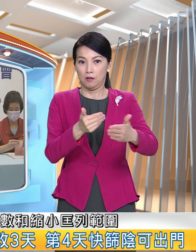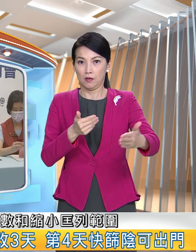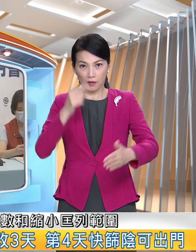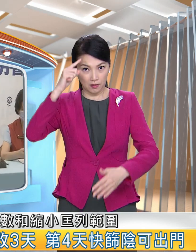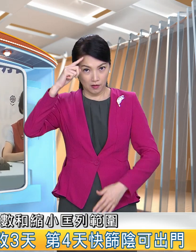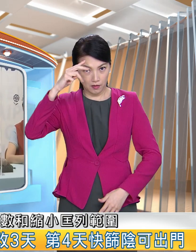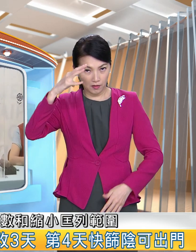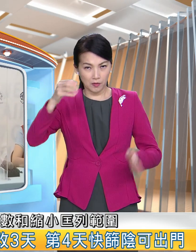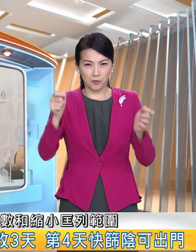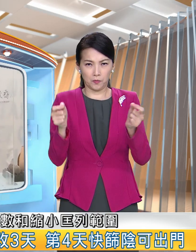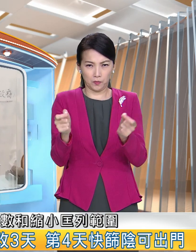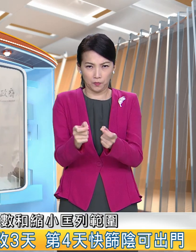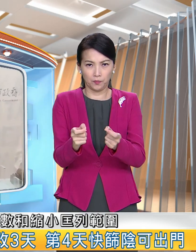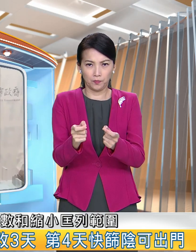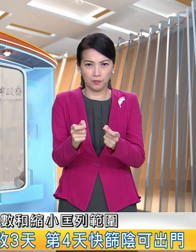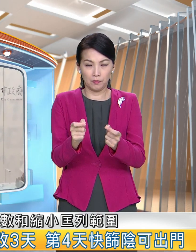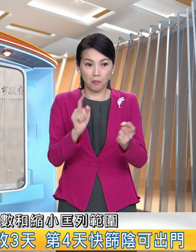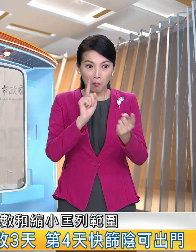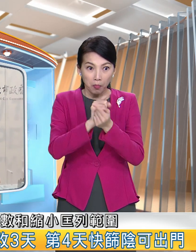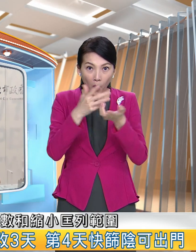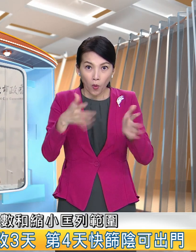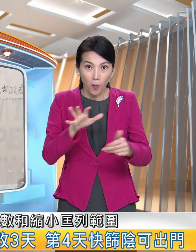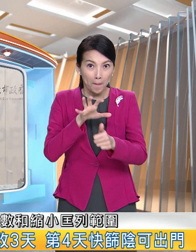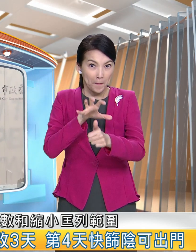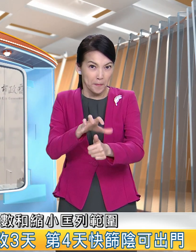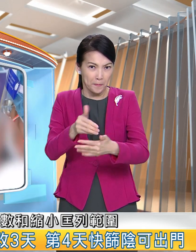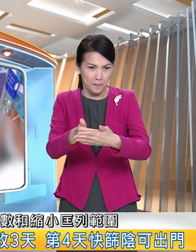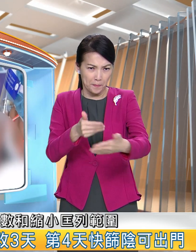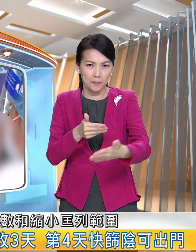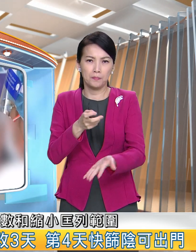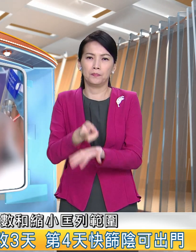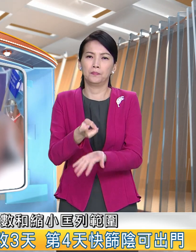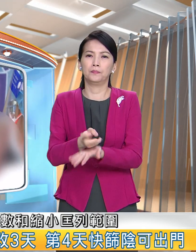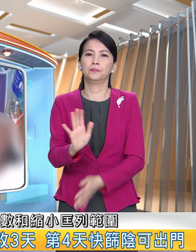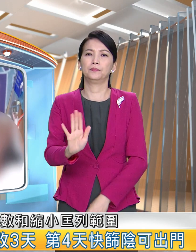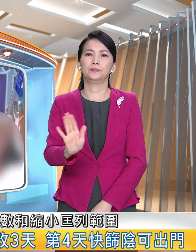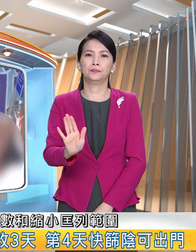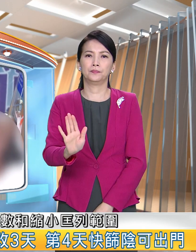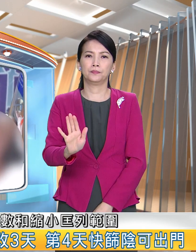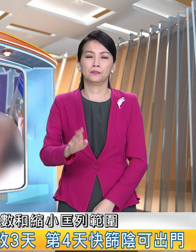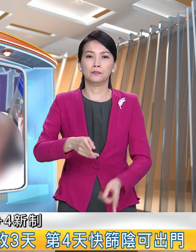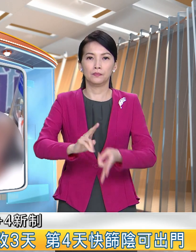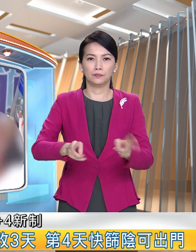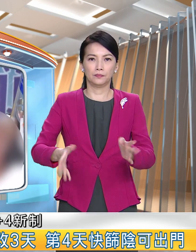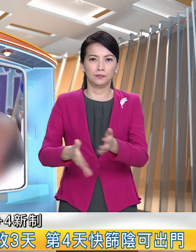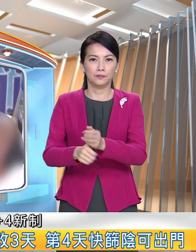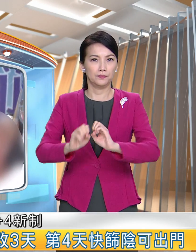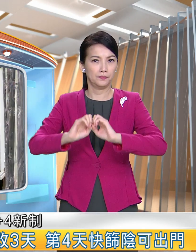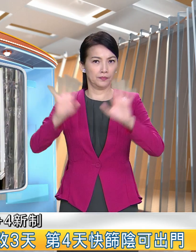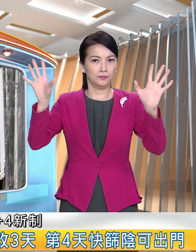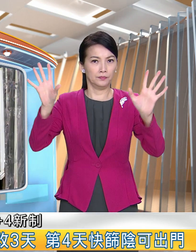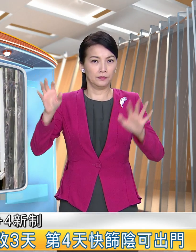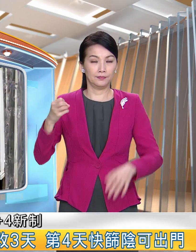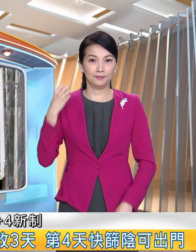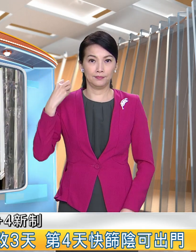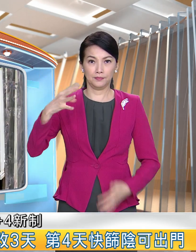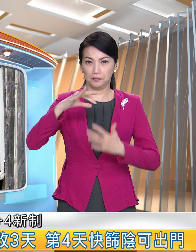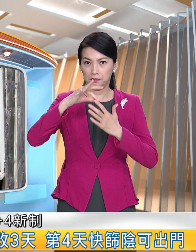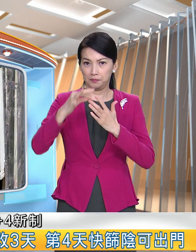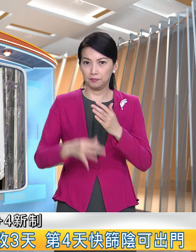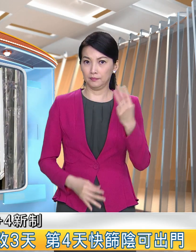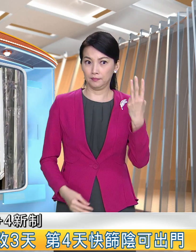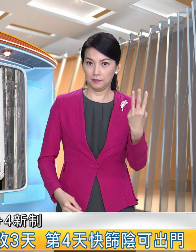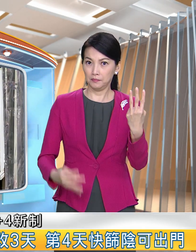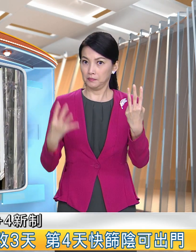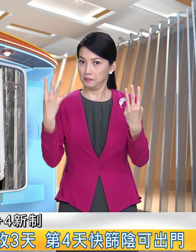短居家隔离的天数和缩小框列范围。指挥中心提出了3+4